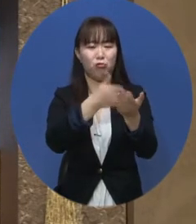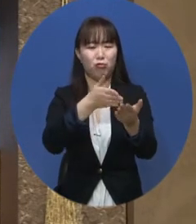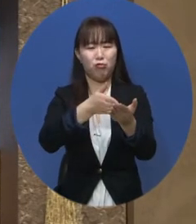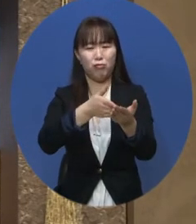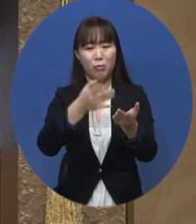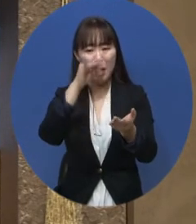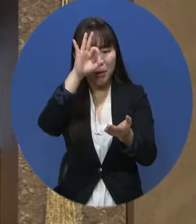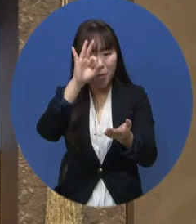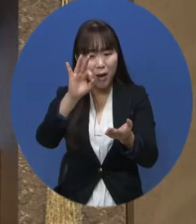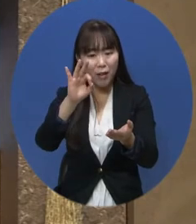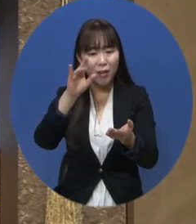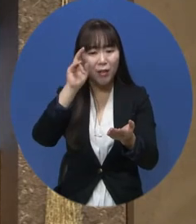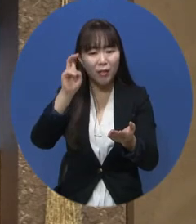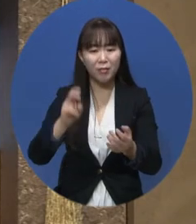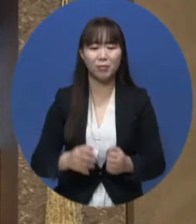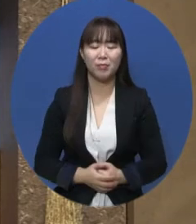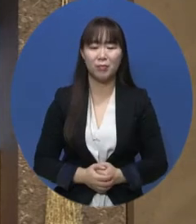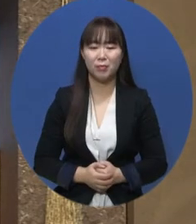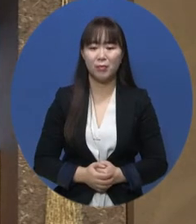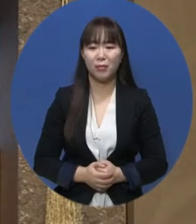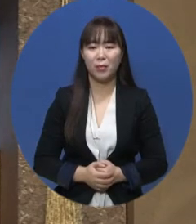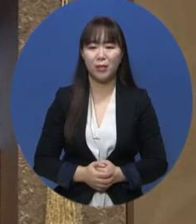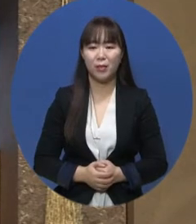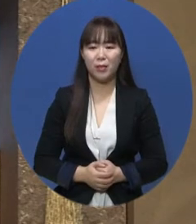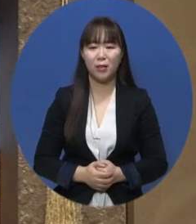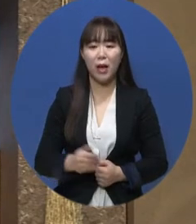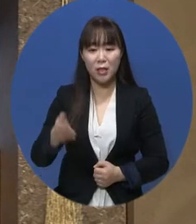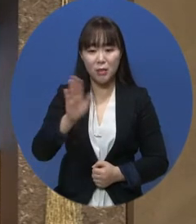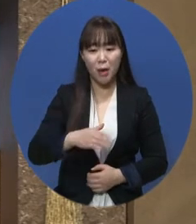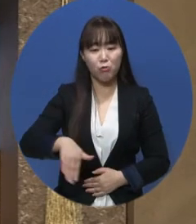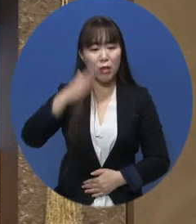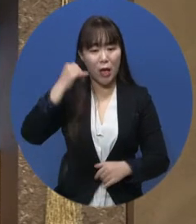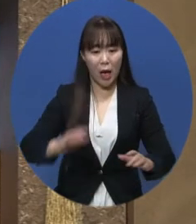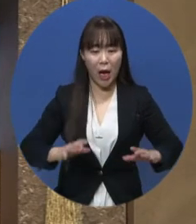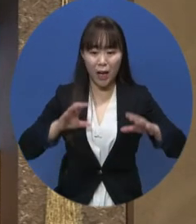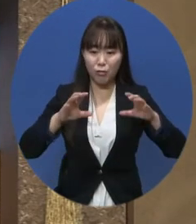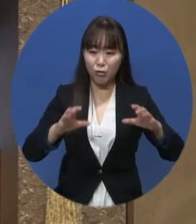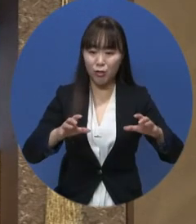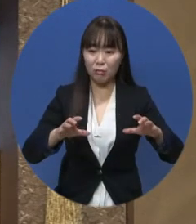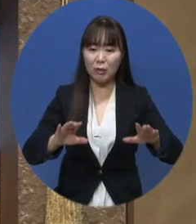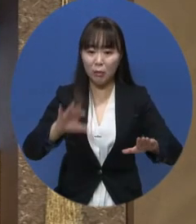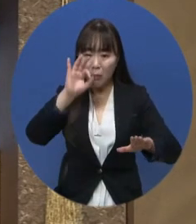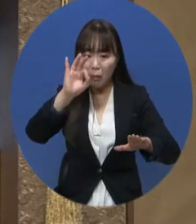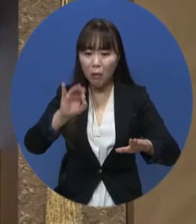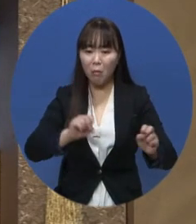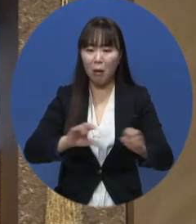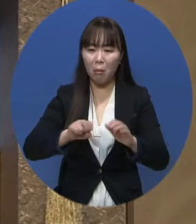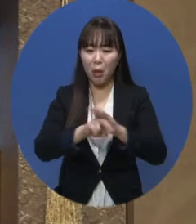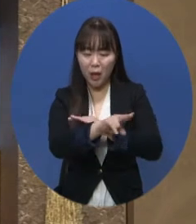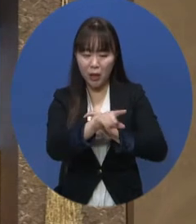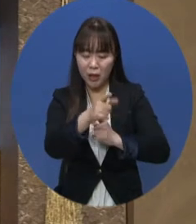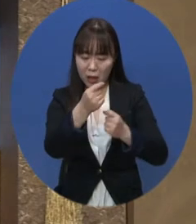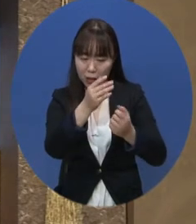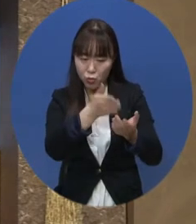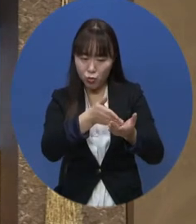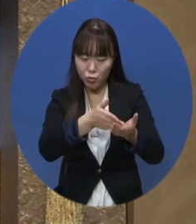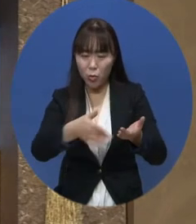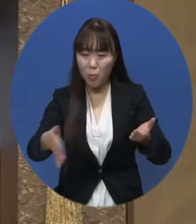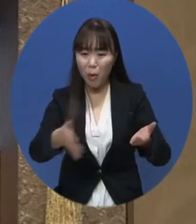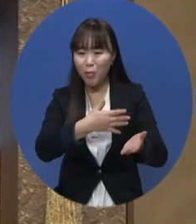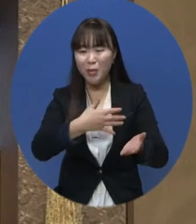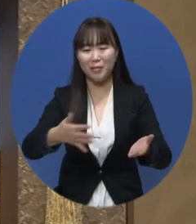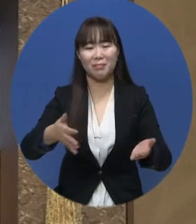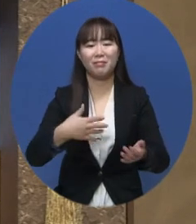많이 보셨을죠. 예. 그래서 그렇지만 우리나라에서는 아직까지 뭐 버리고 도망갔다는 뉴스는